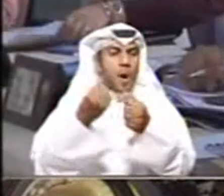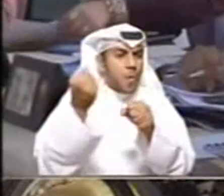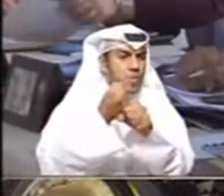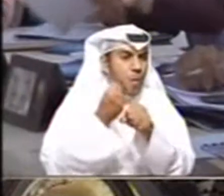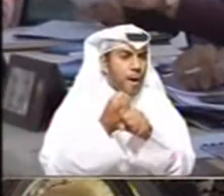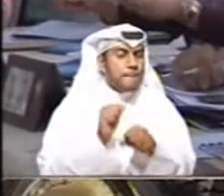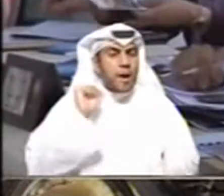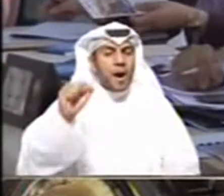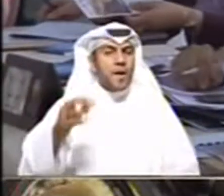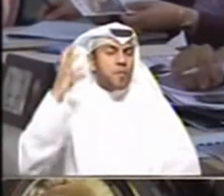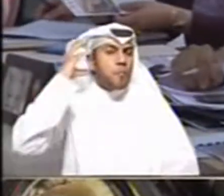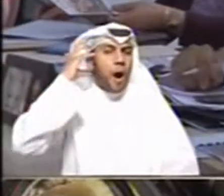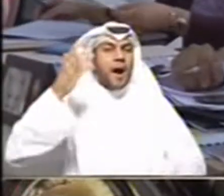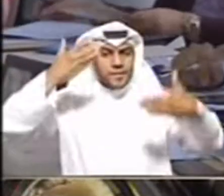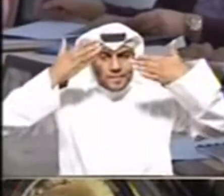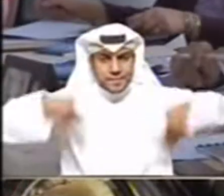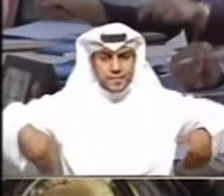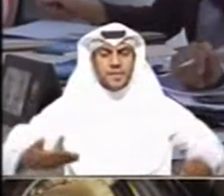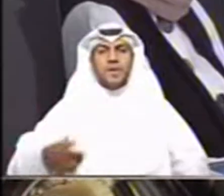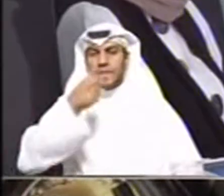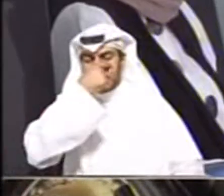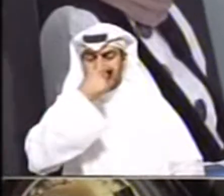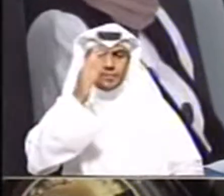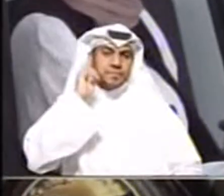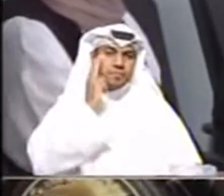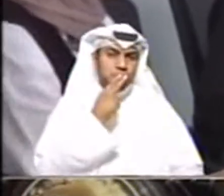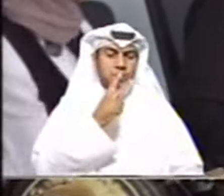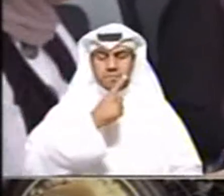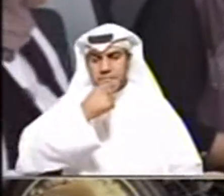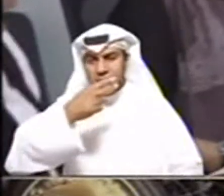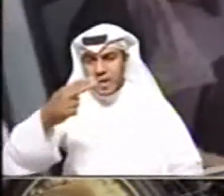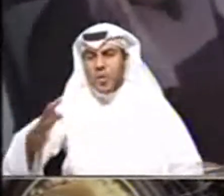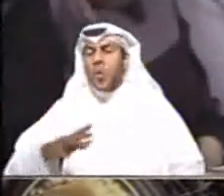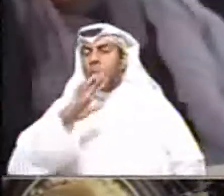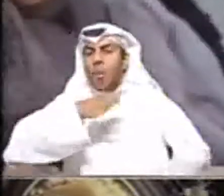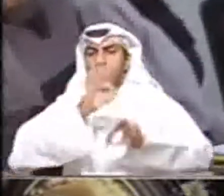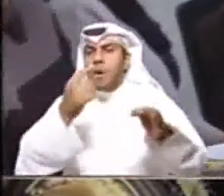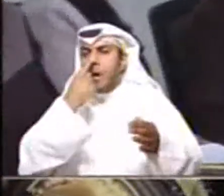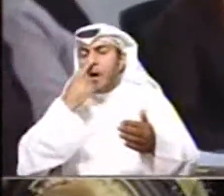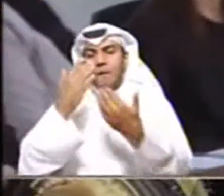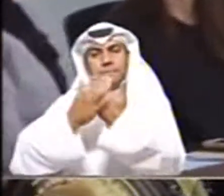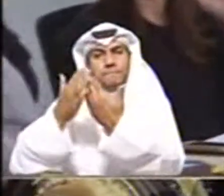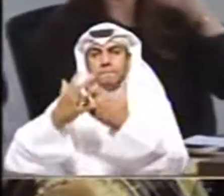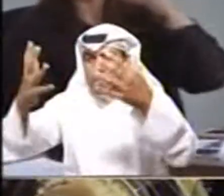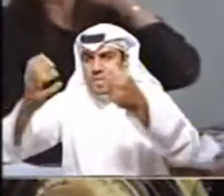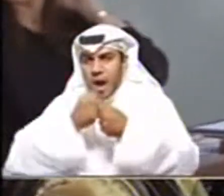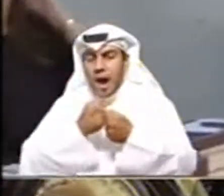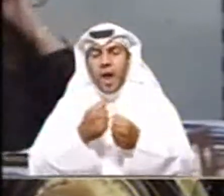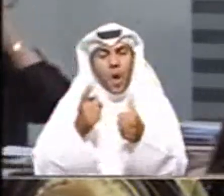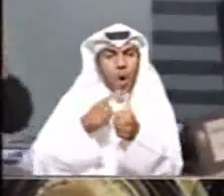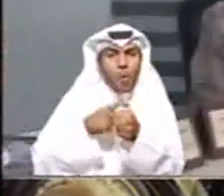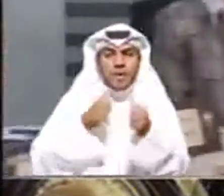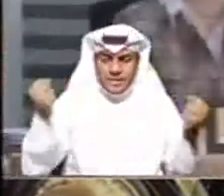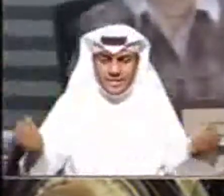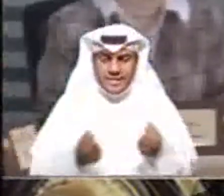الأشخاص ذوي الإعاقة جزءا هاما في خطط الدولة الإنمائية. وفي هذا الصدد تسعى الهيئة العامة لشؤون ذوي الإعاقة إلى